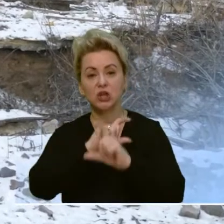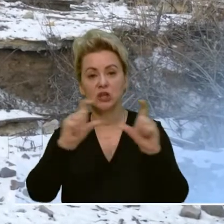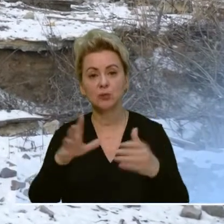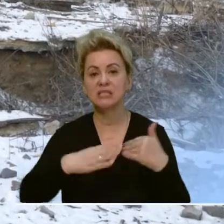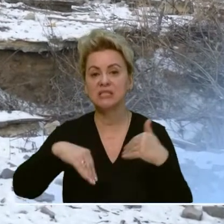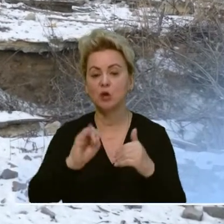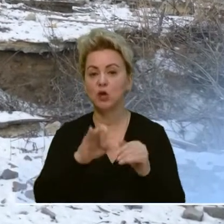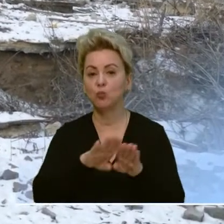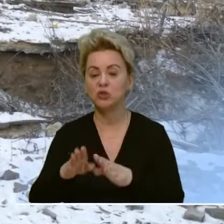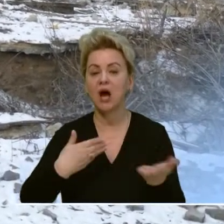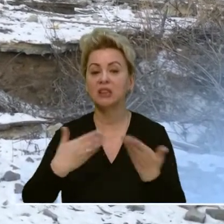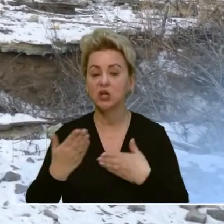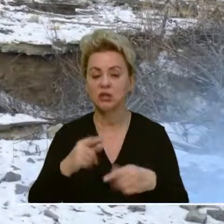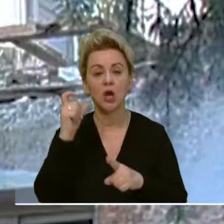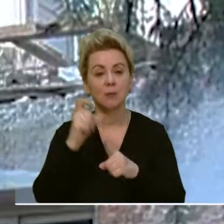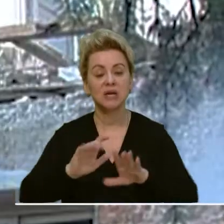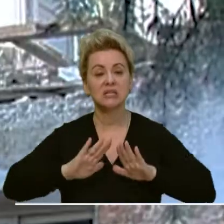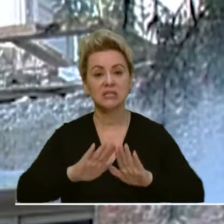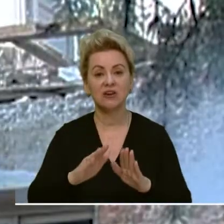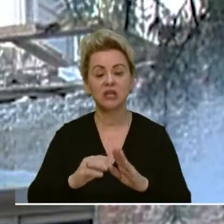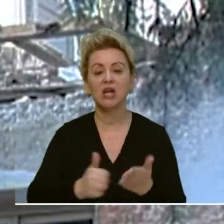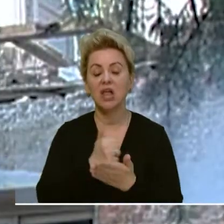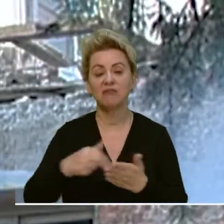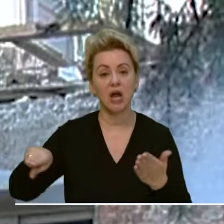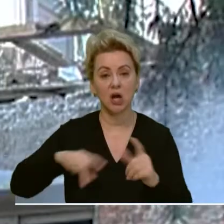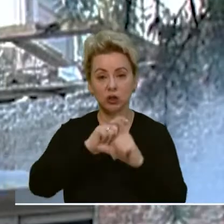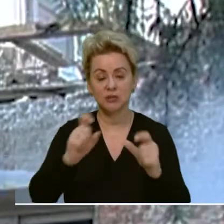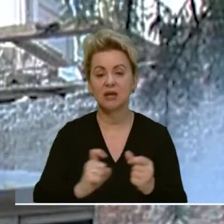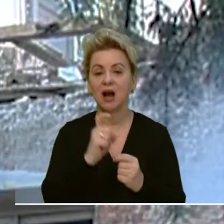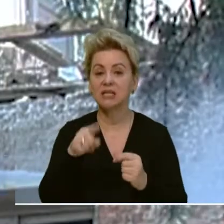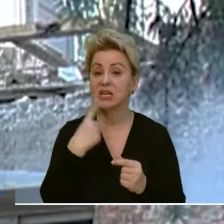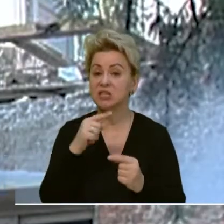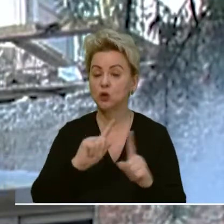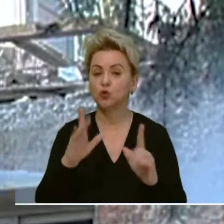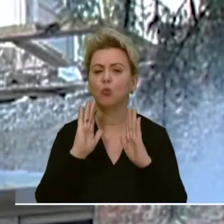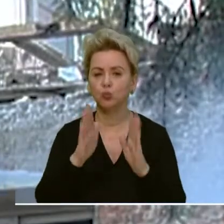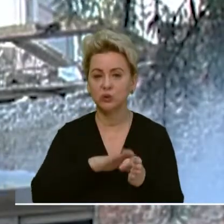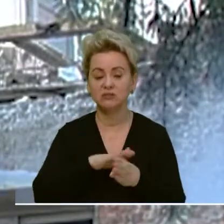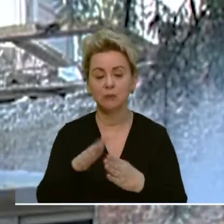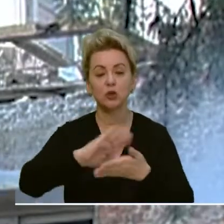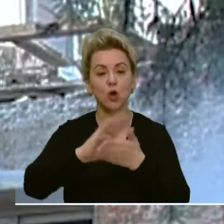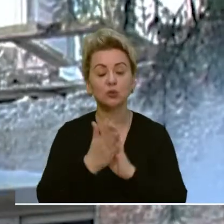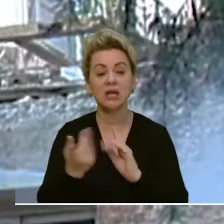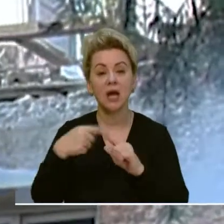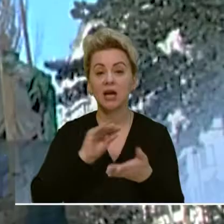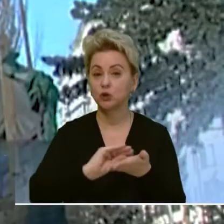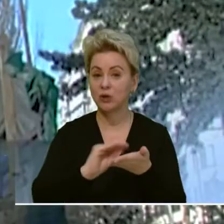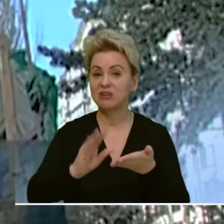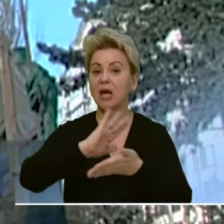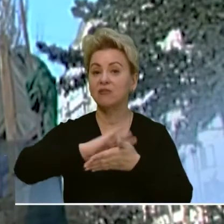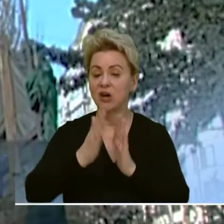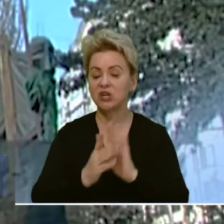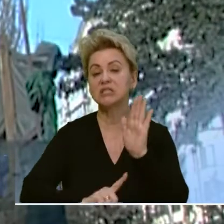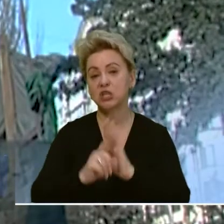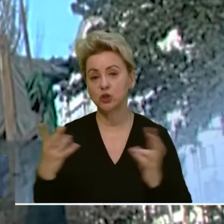департаментом земельно-имущественных отношений. По словам заместителя главы администрации, владелец участка заверил, что будет выполнять условия, которые прописаны в договоре,